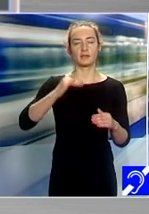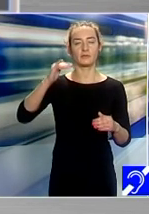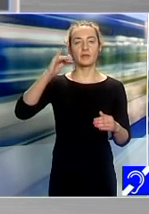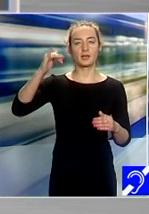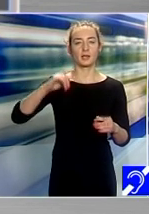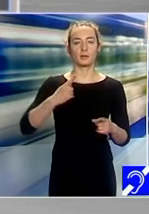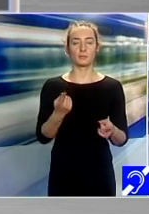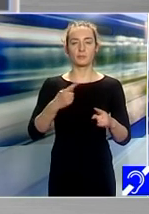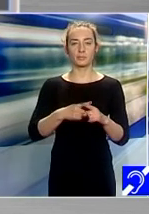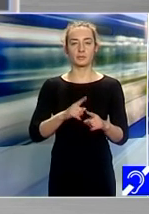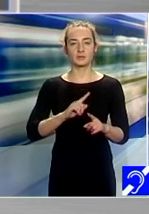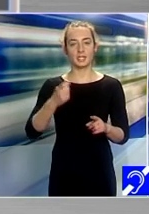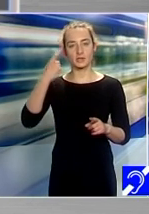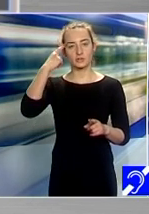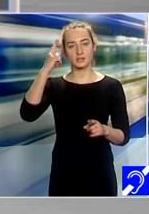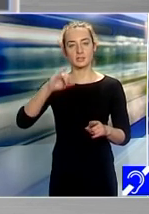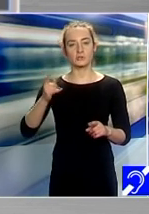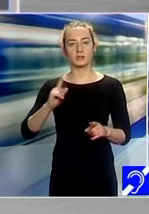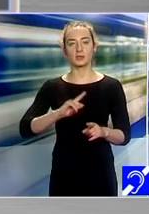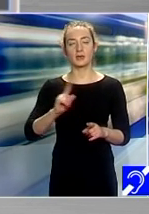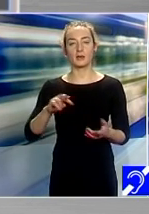datorează neștiinței și nepregătirii. Sunt